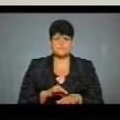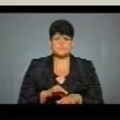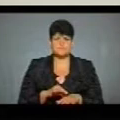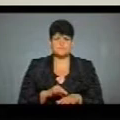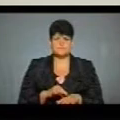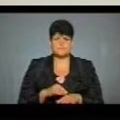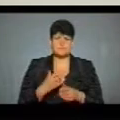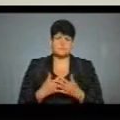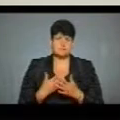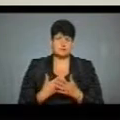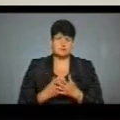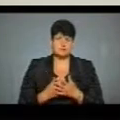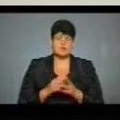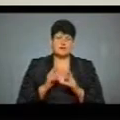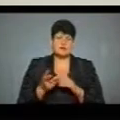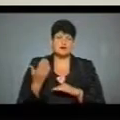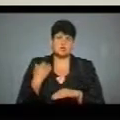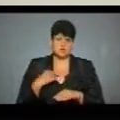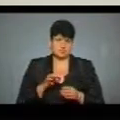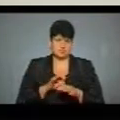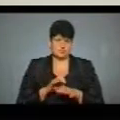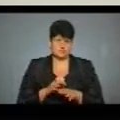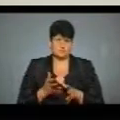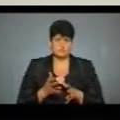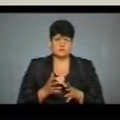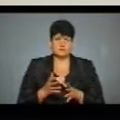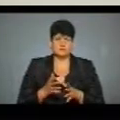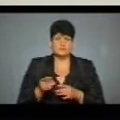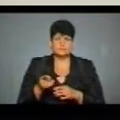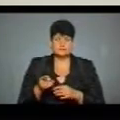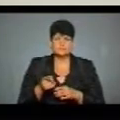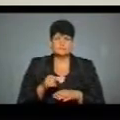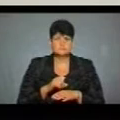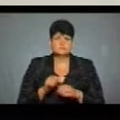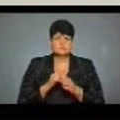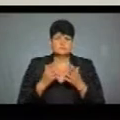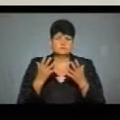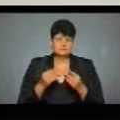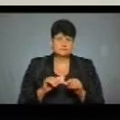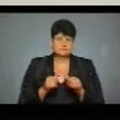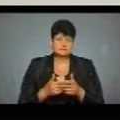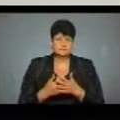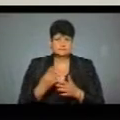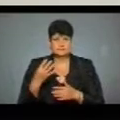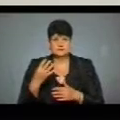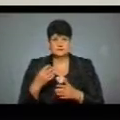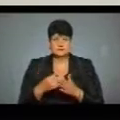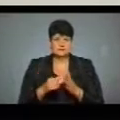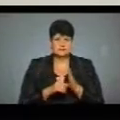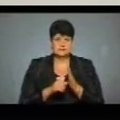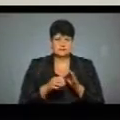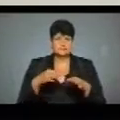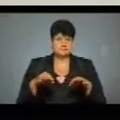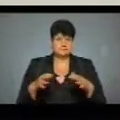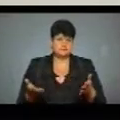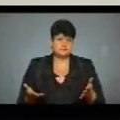десь в тих межах, які проводилися. В зоні діяльності Тернопільської митниці щоденно оформляється від 40 до 60